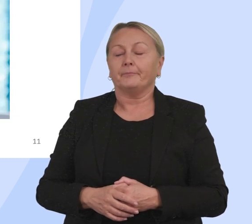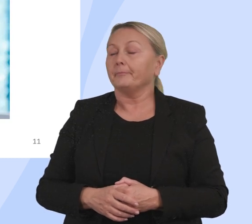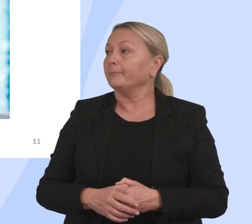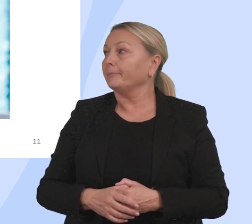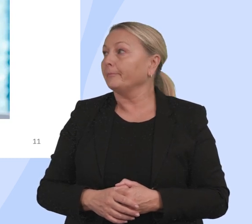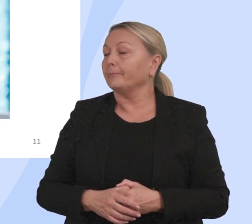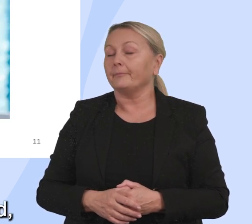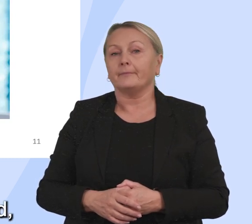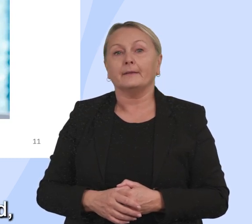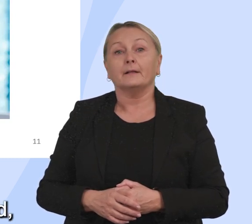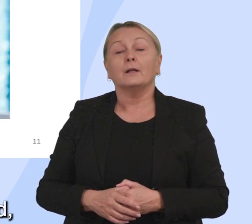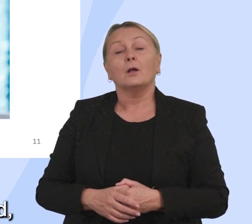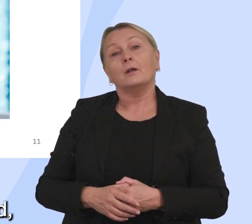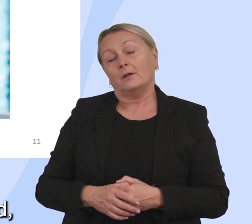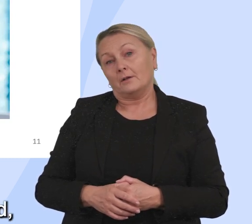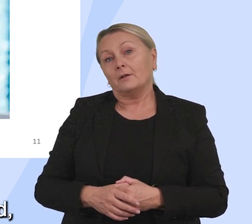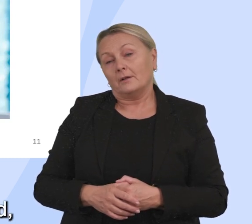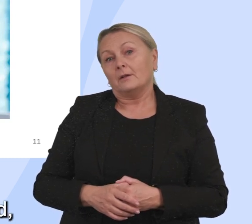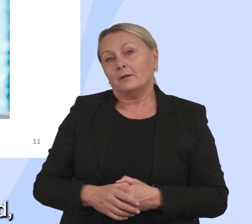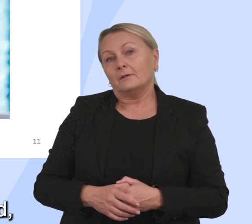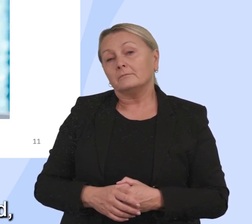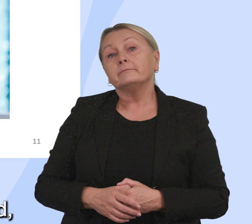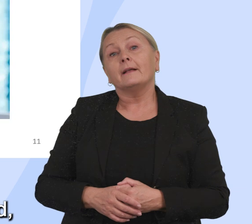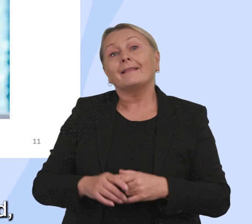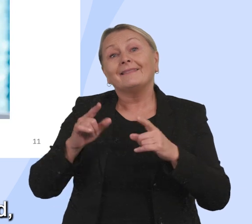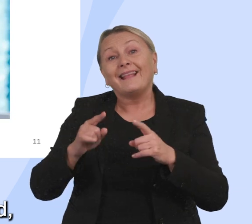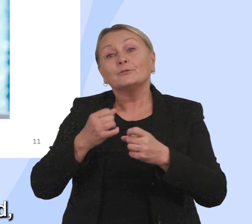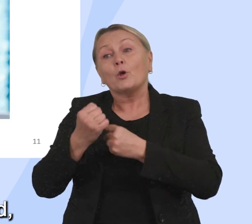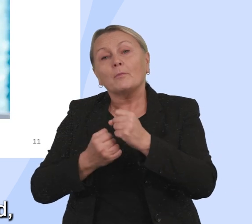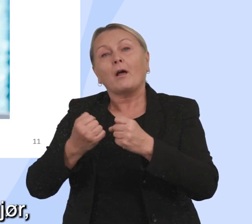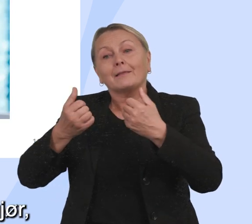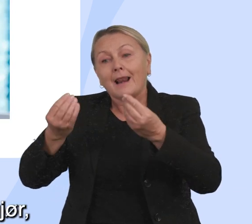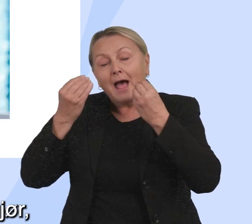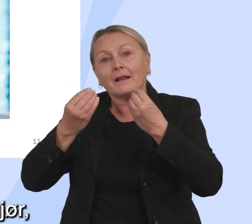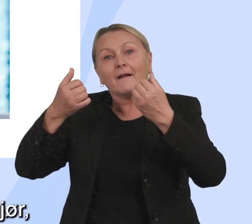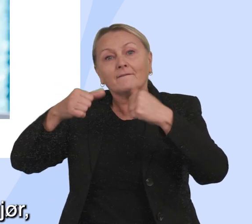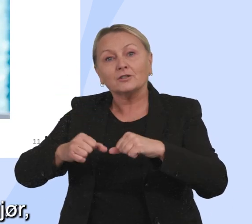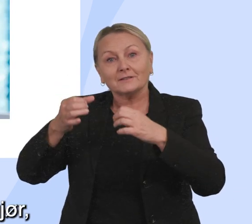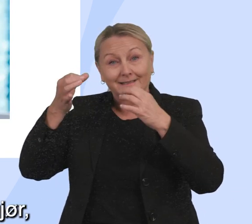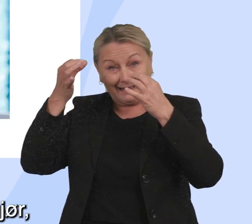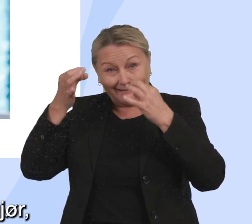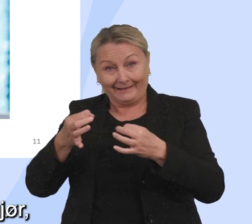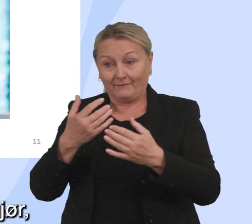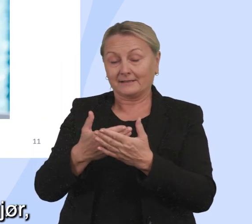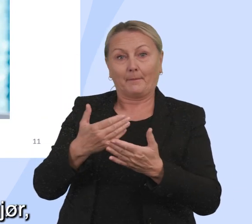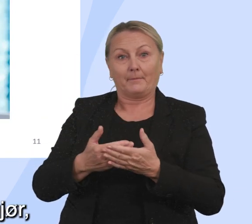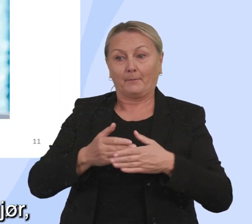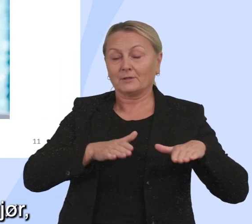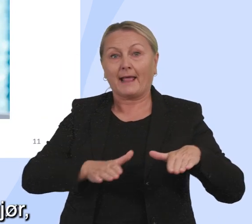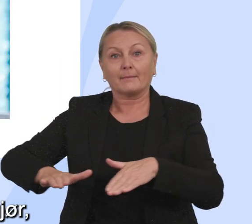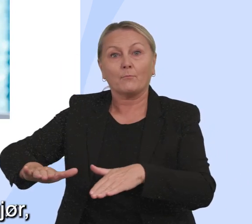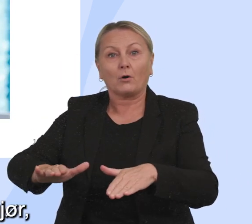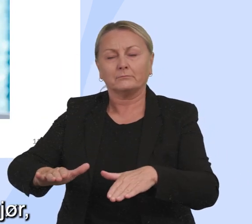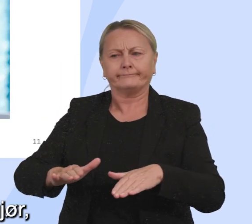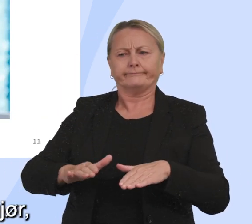lære svære ting, for eksempel at stå på skateboard, selvom man som udgangspunkt ikke rigtig har styr på, hvordan man gør, ved at se